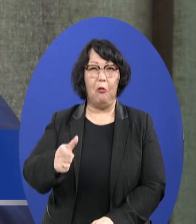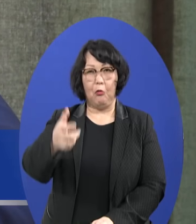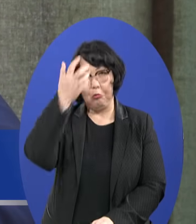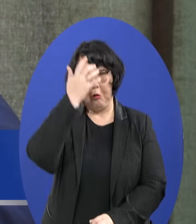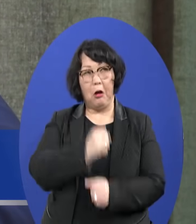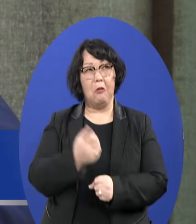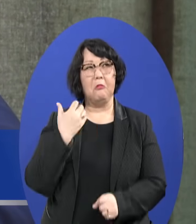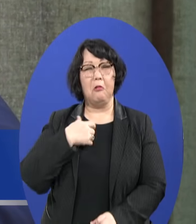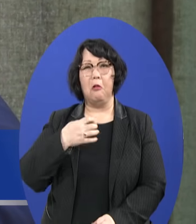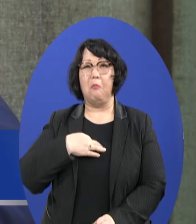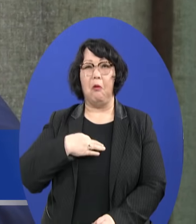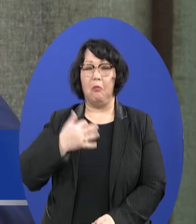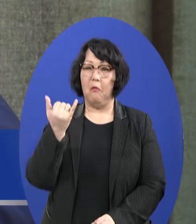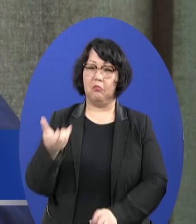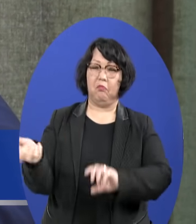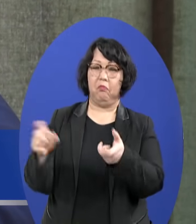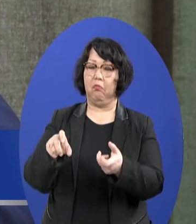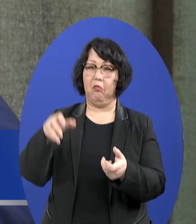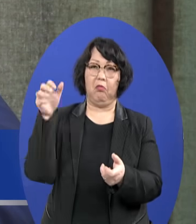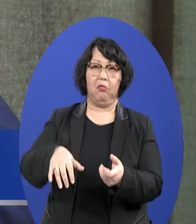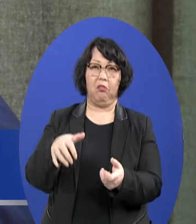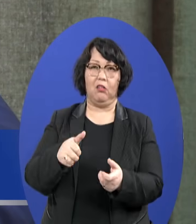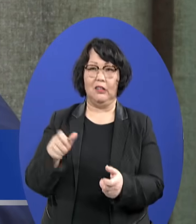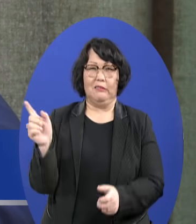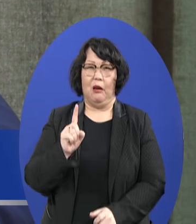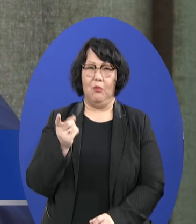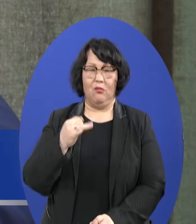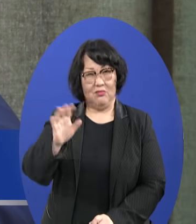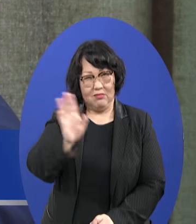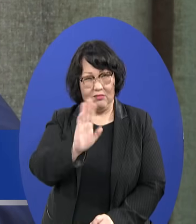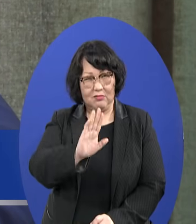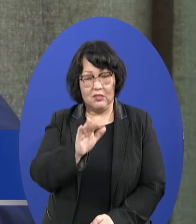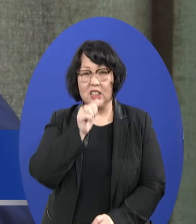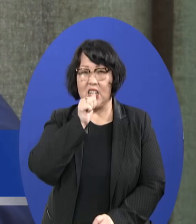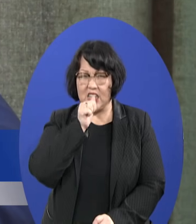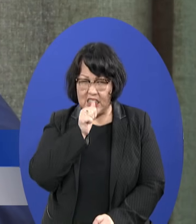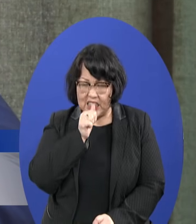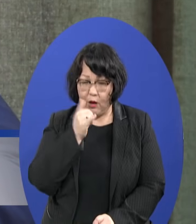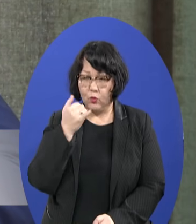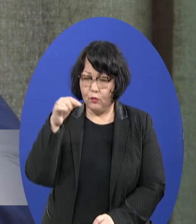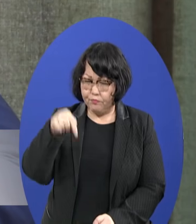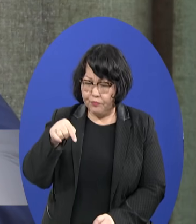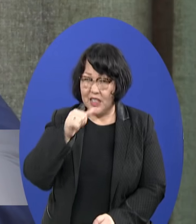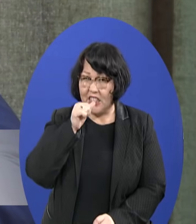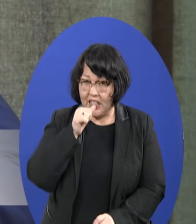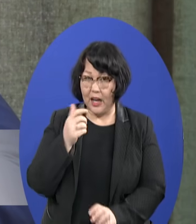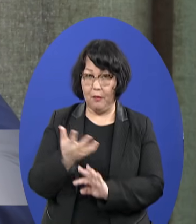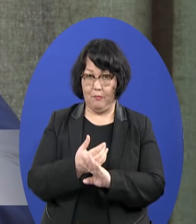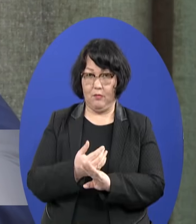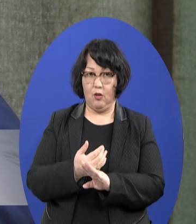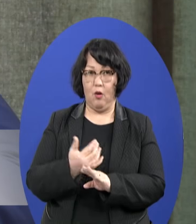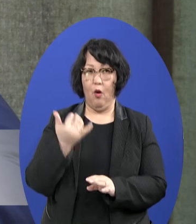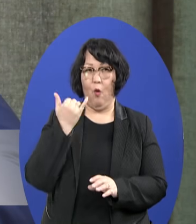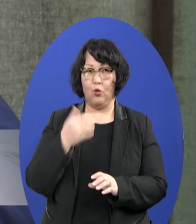хариулан гарнаач хэмнэгч гэсэн байлээ уриалгуудыг нэлээ явуулсан. Мөн одоо нэг аяг тавгаа угаасан устаа одоо тостой